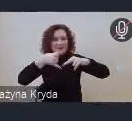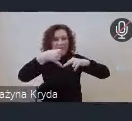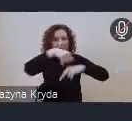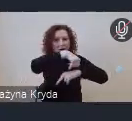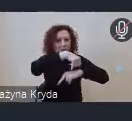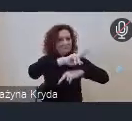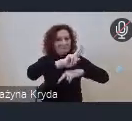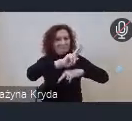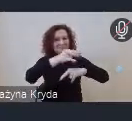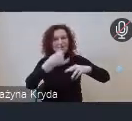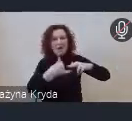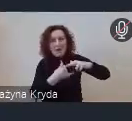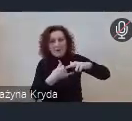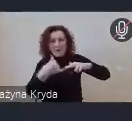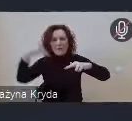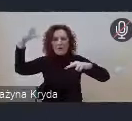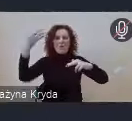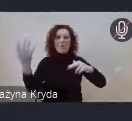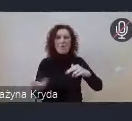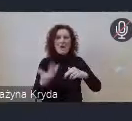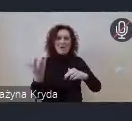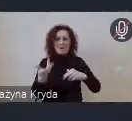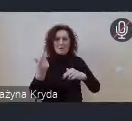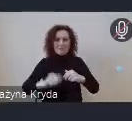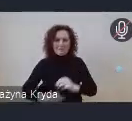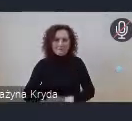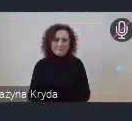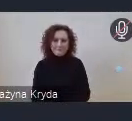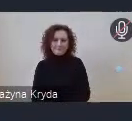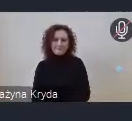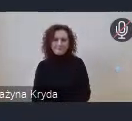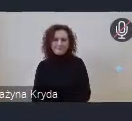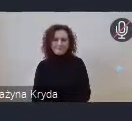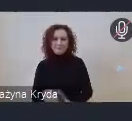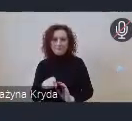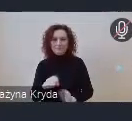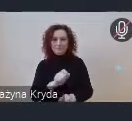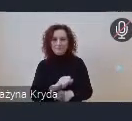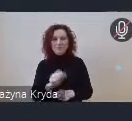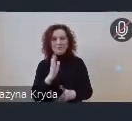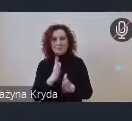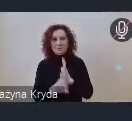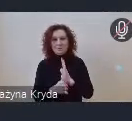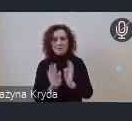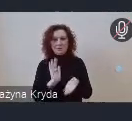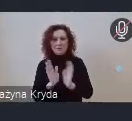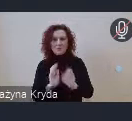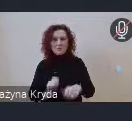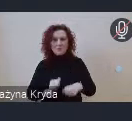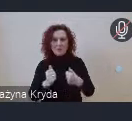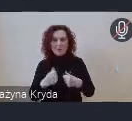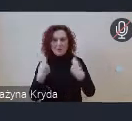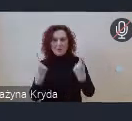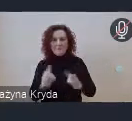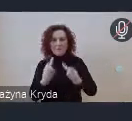takiej krawędzi tylko ta krawędź jest skoszone jak to jest też prosty sposób łatwy na to żeby w sytuacji kiedy